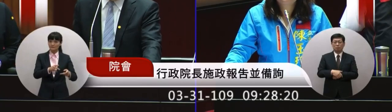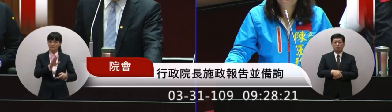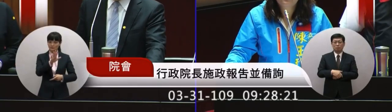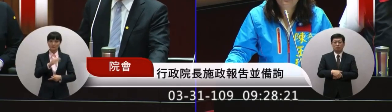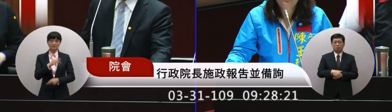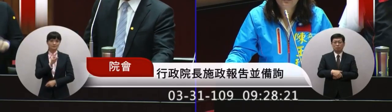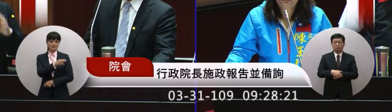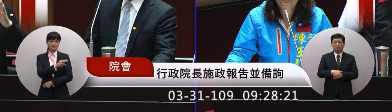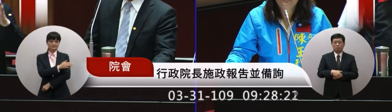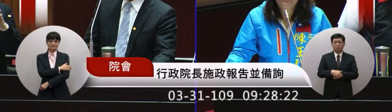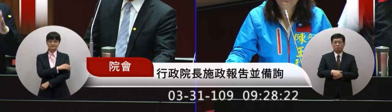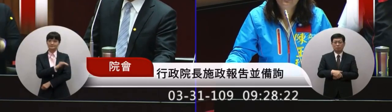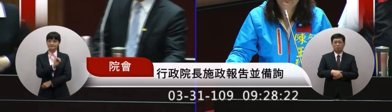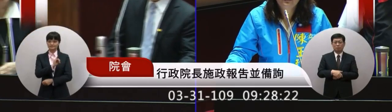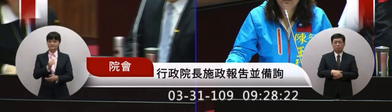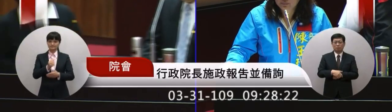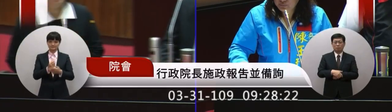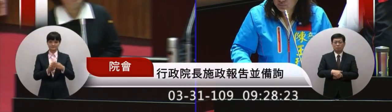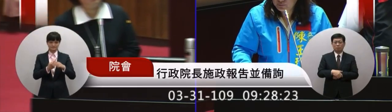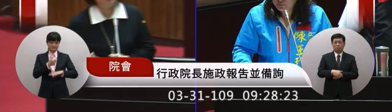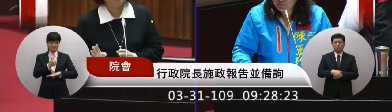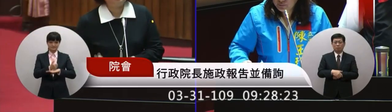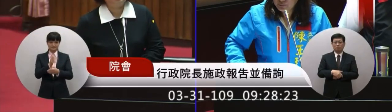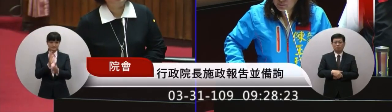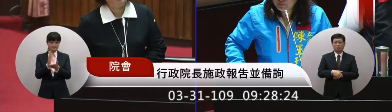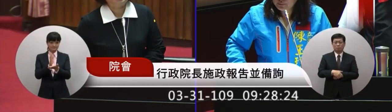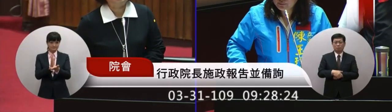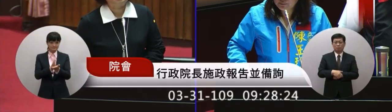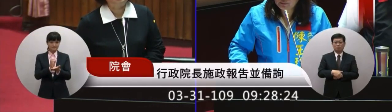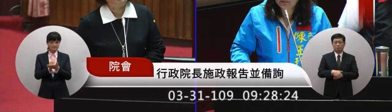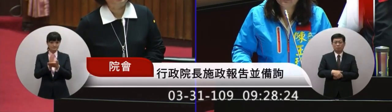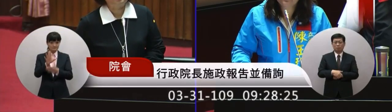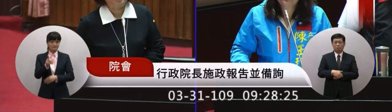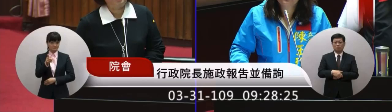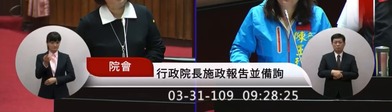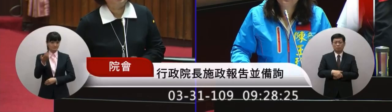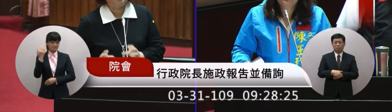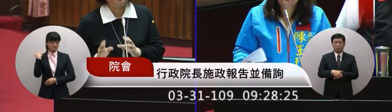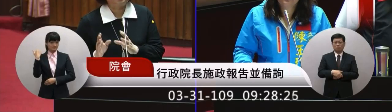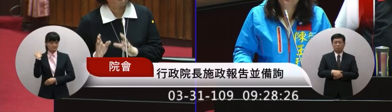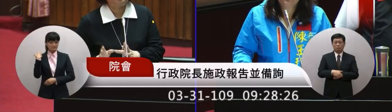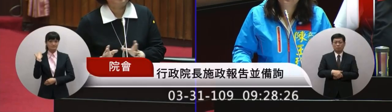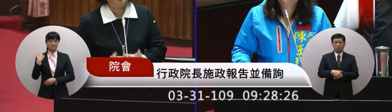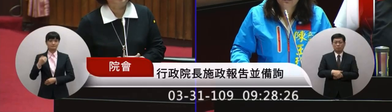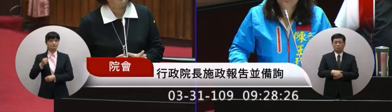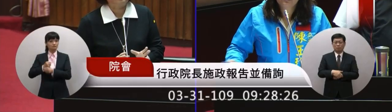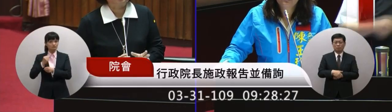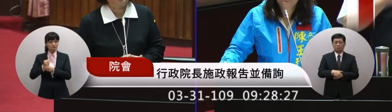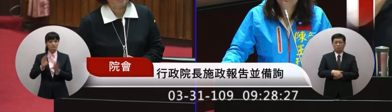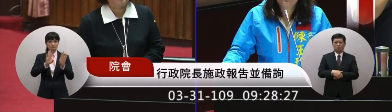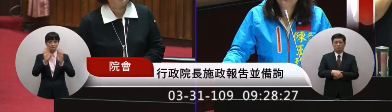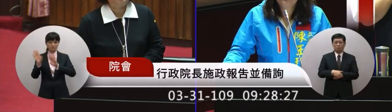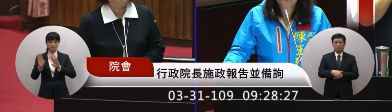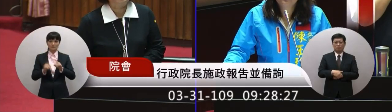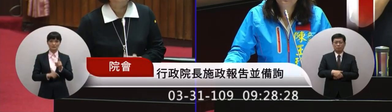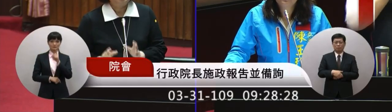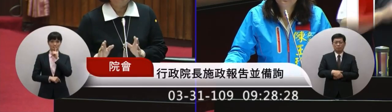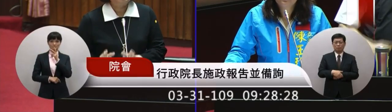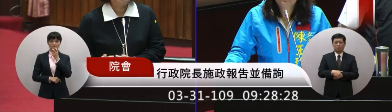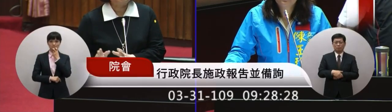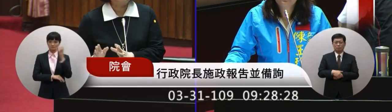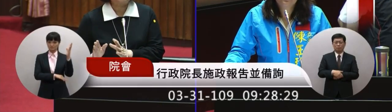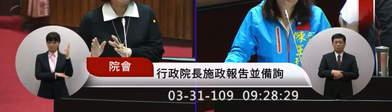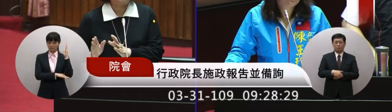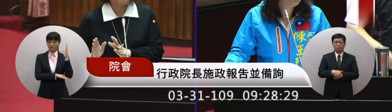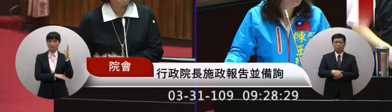给你报告一下。 刚刚陈委员所提到的，就是过去的执行，因为中央的这个预算没有办法去搭配的部分，